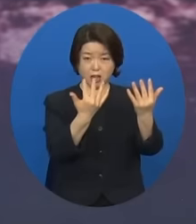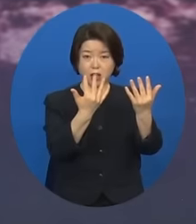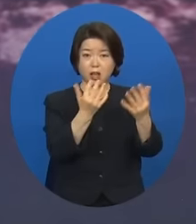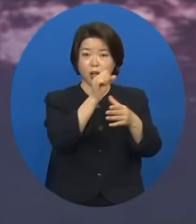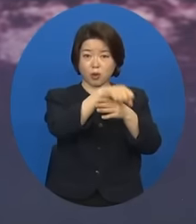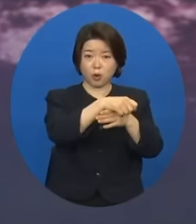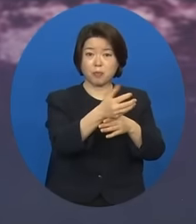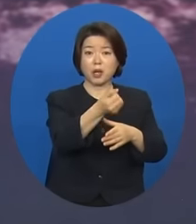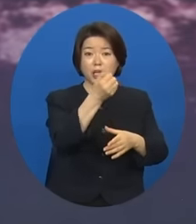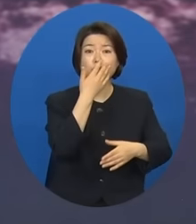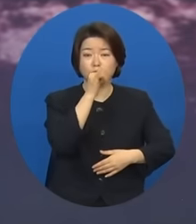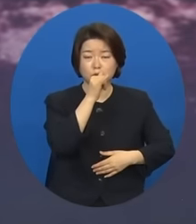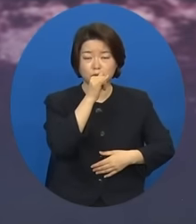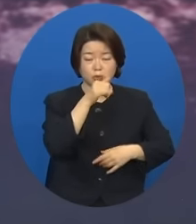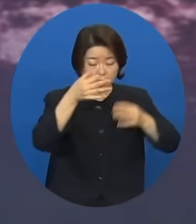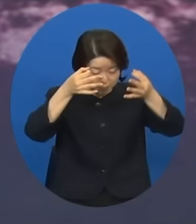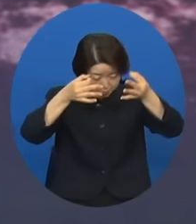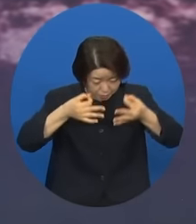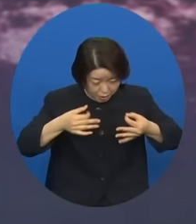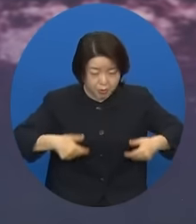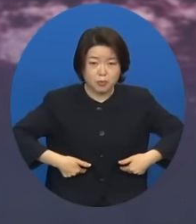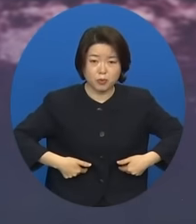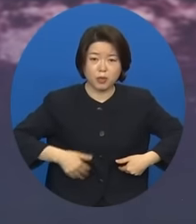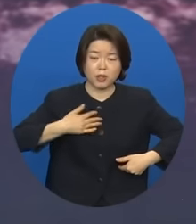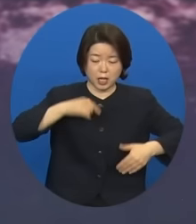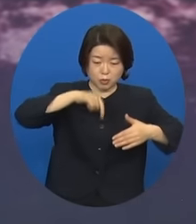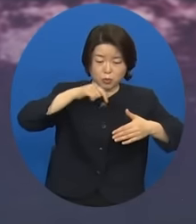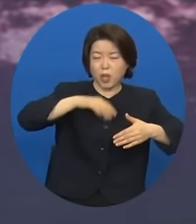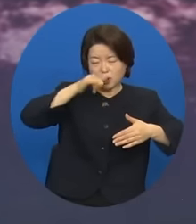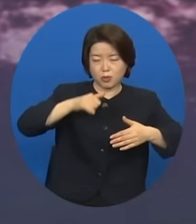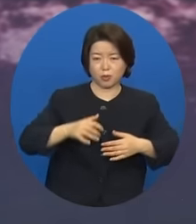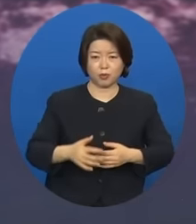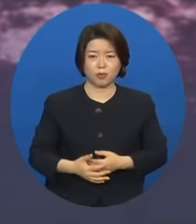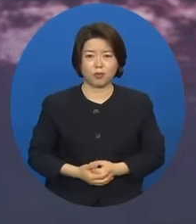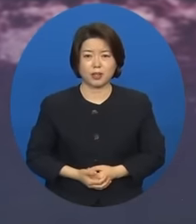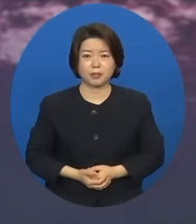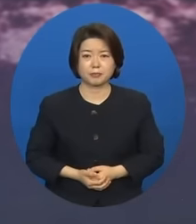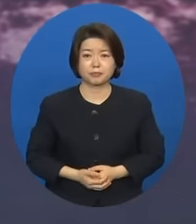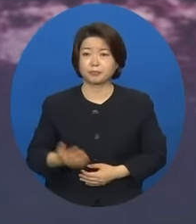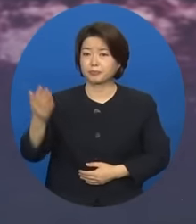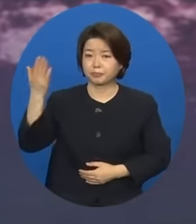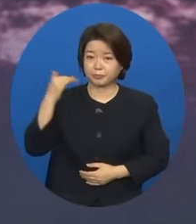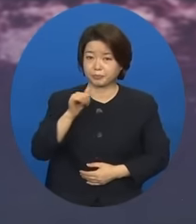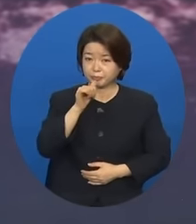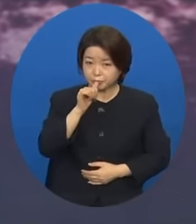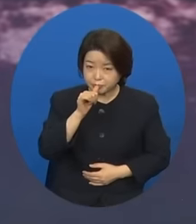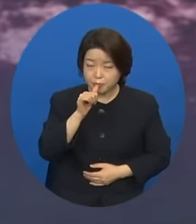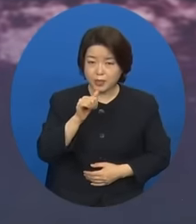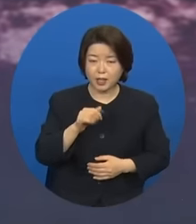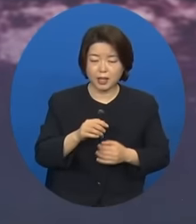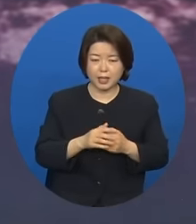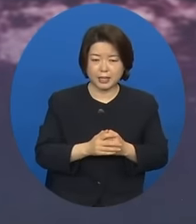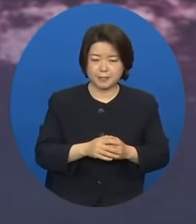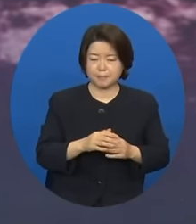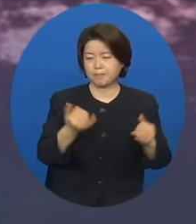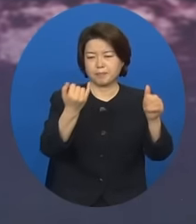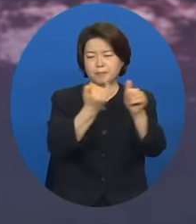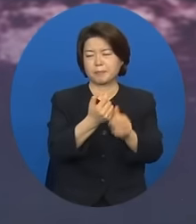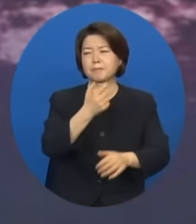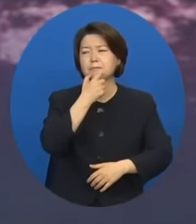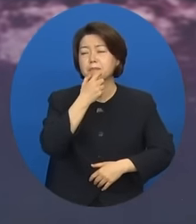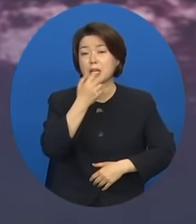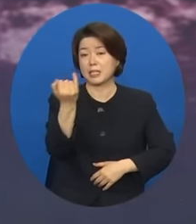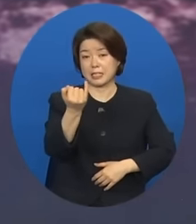거 점검해야 돼요 우리 안에 있다는 것입니다 예전에 절대로 결혼하지 않겠다라고 한 자매가